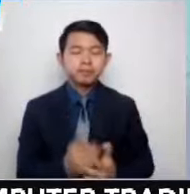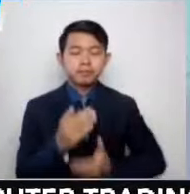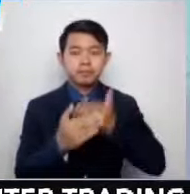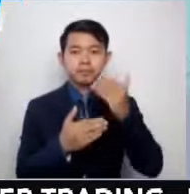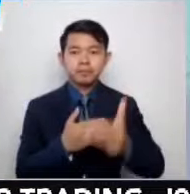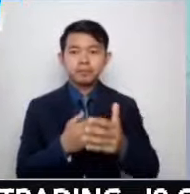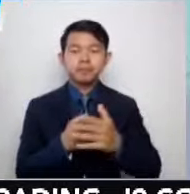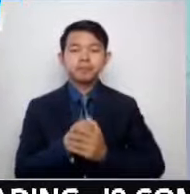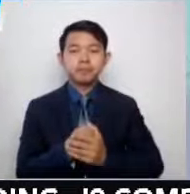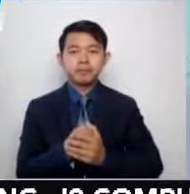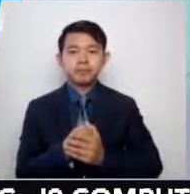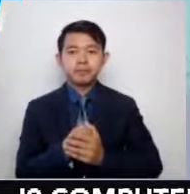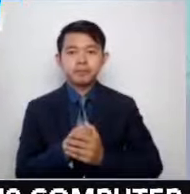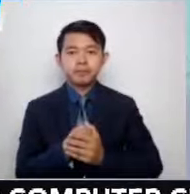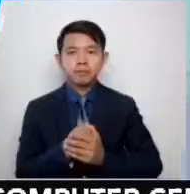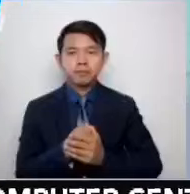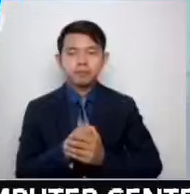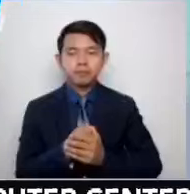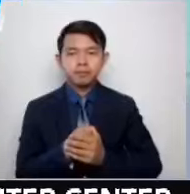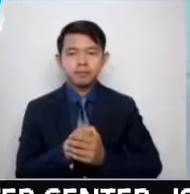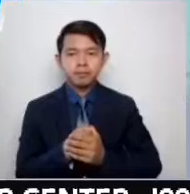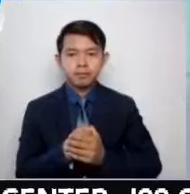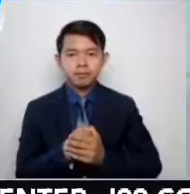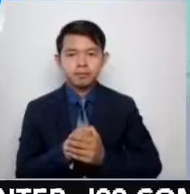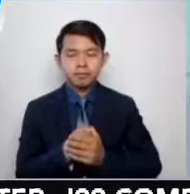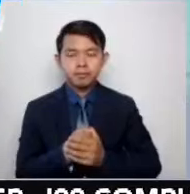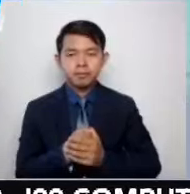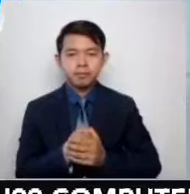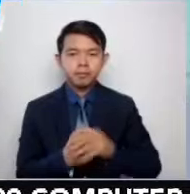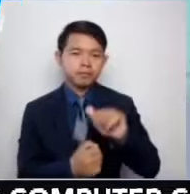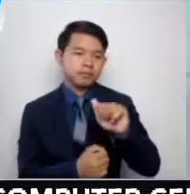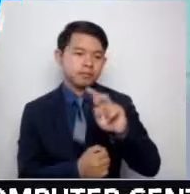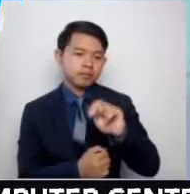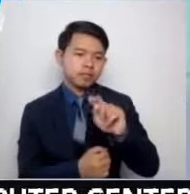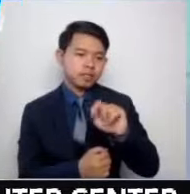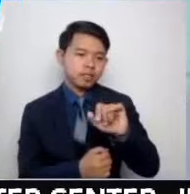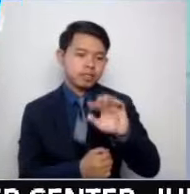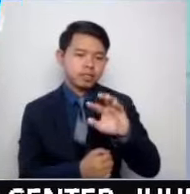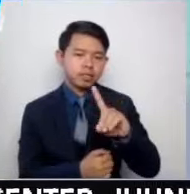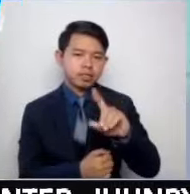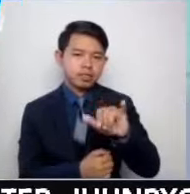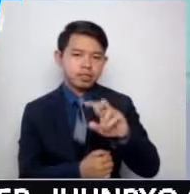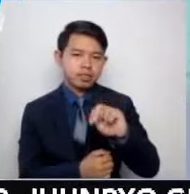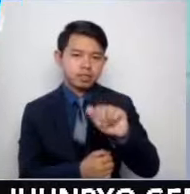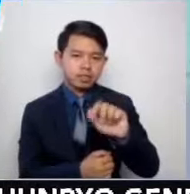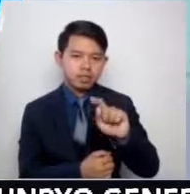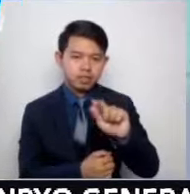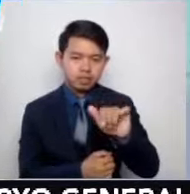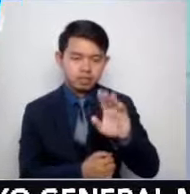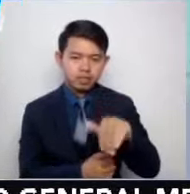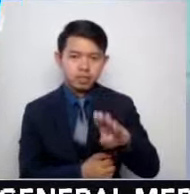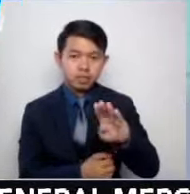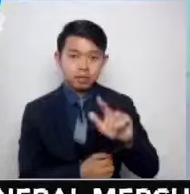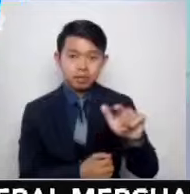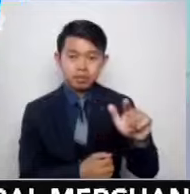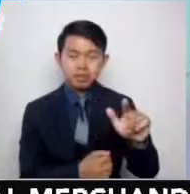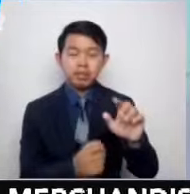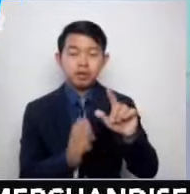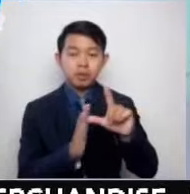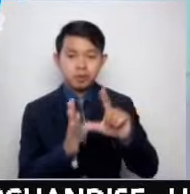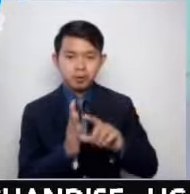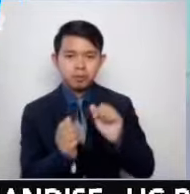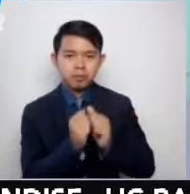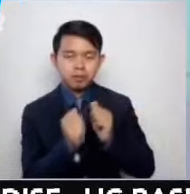Eirik Mendoza ang anti-dynasty bill at pagbawalan ang mga magkakamag-anak na humawak na mga posisyon